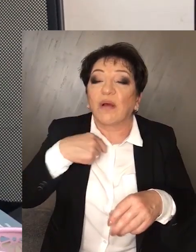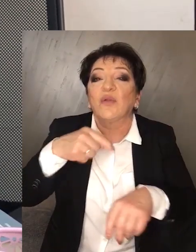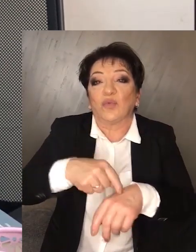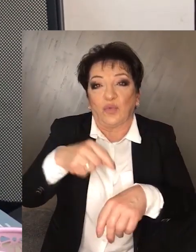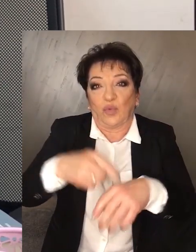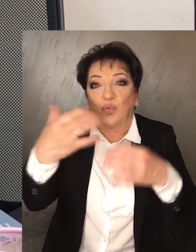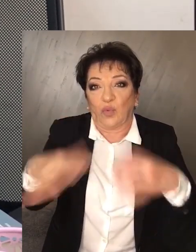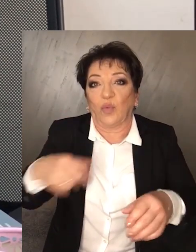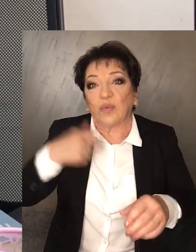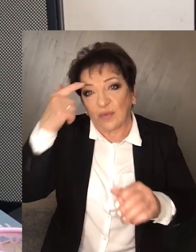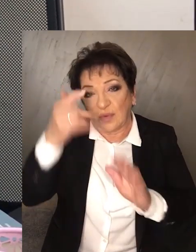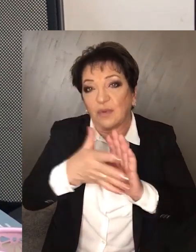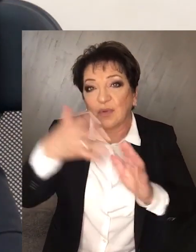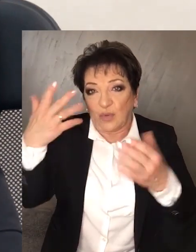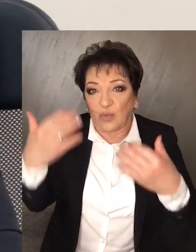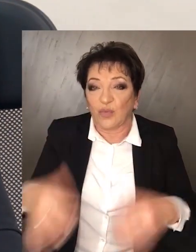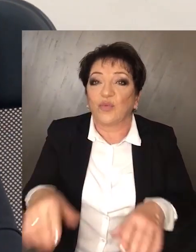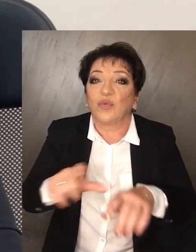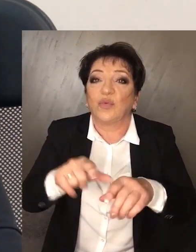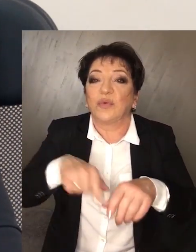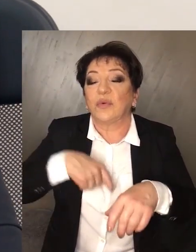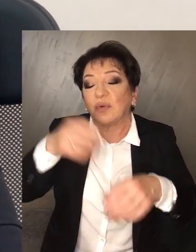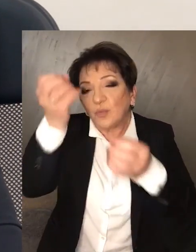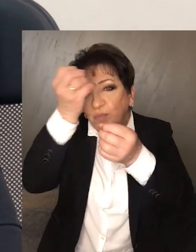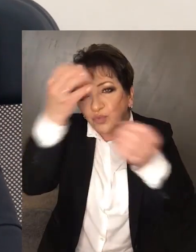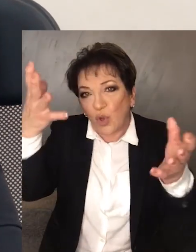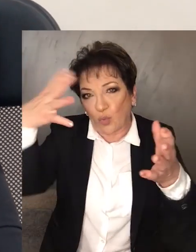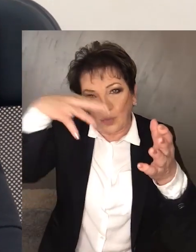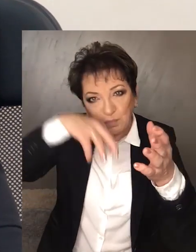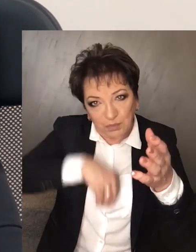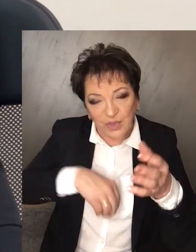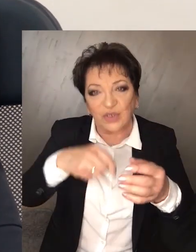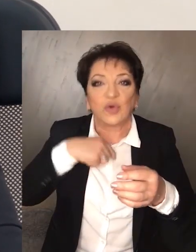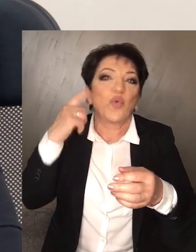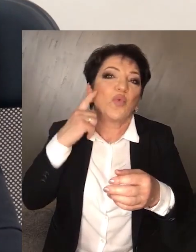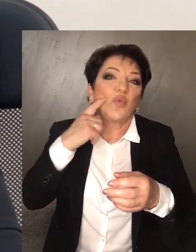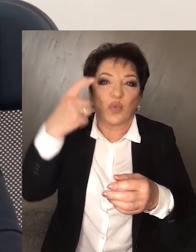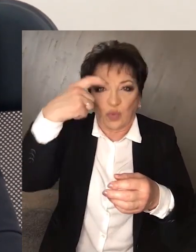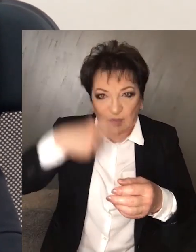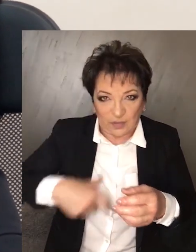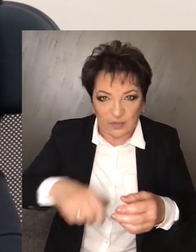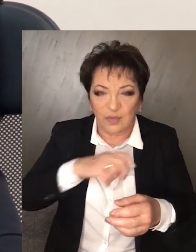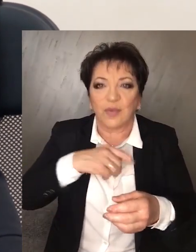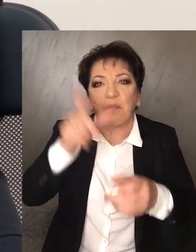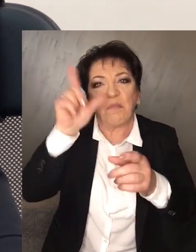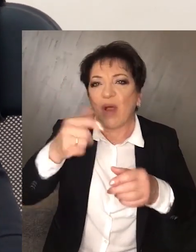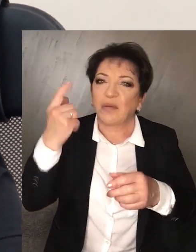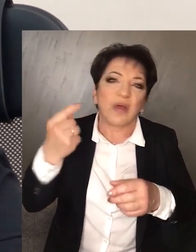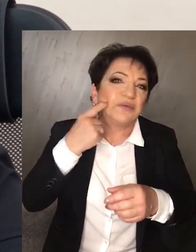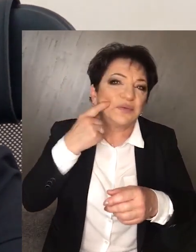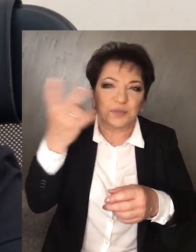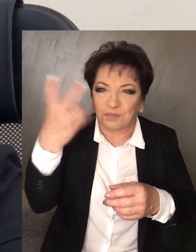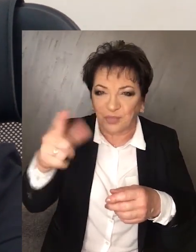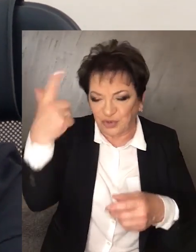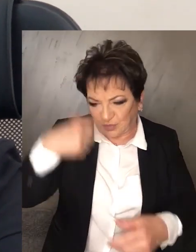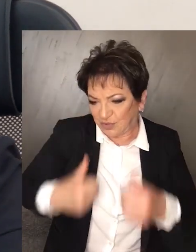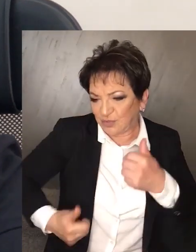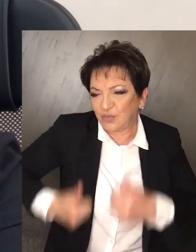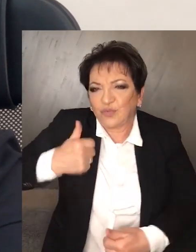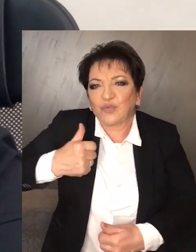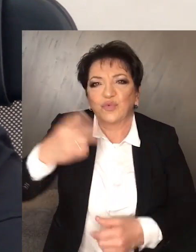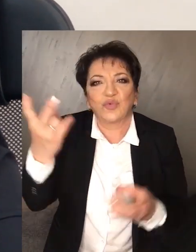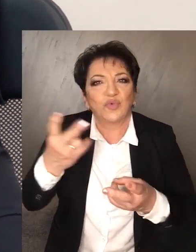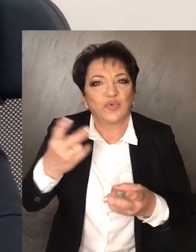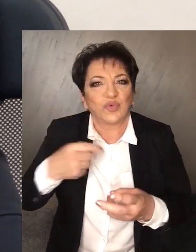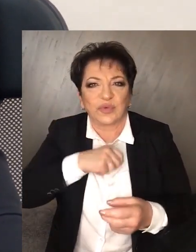ես շատ բան չէի հասկանում, 40-ից անց նոր ես հասկացել եմ ես ով եմ, որ ես այդ հրաշք մշակույթի կրողն եմ, որ